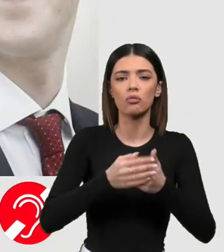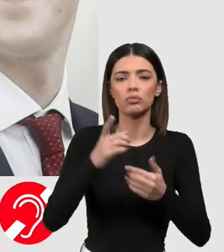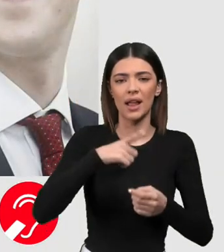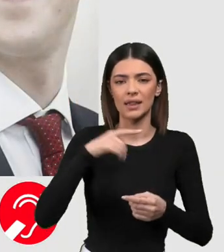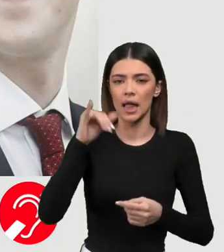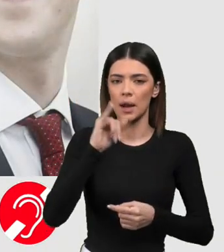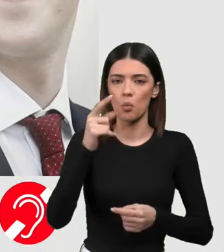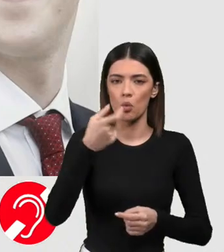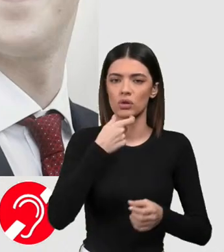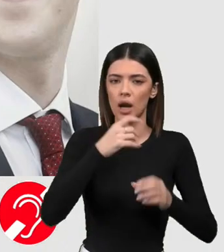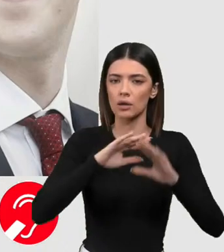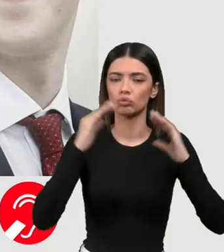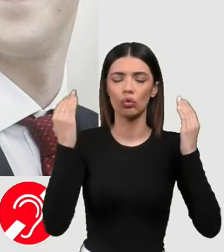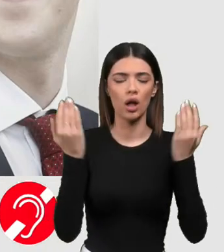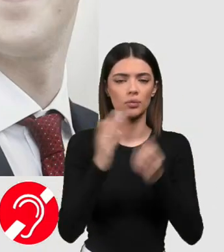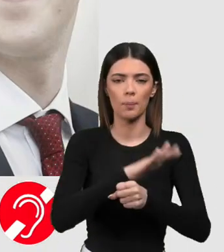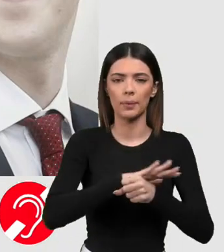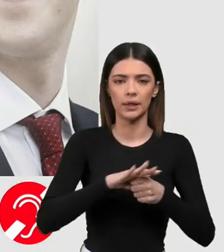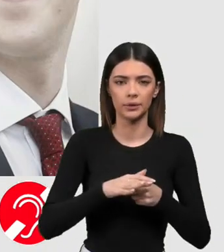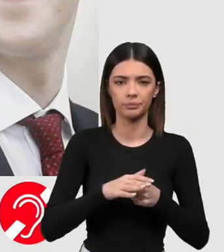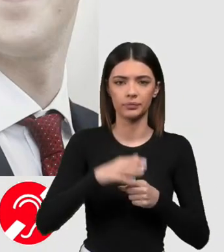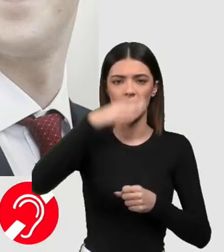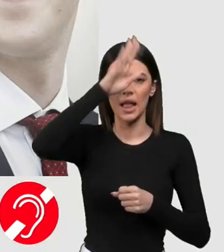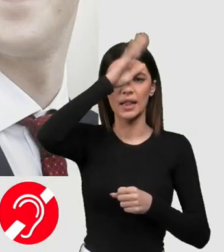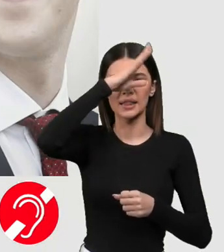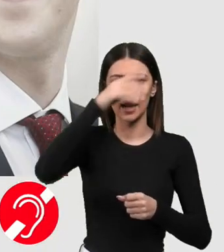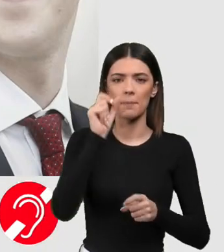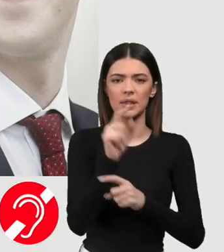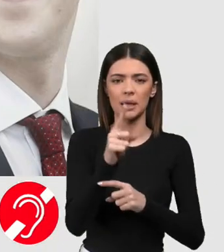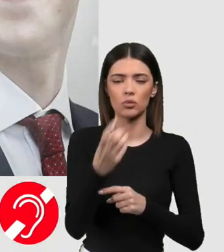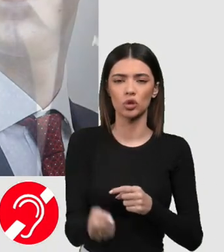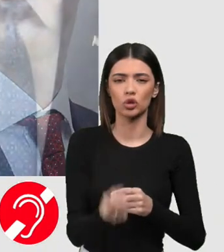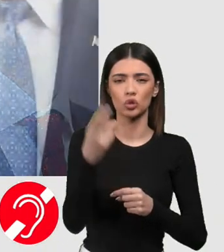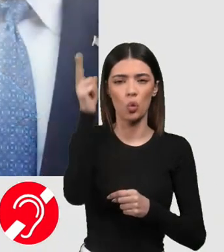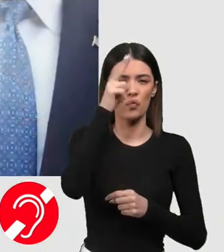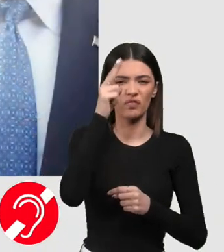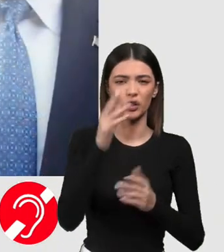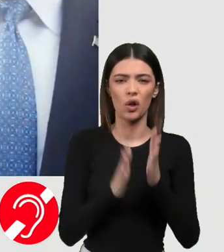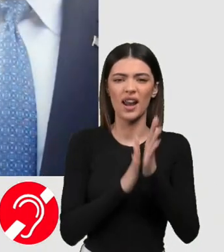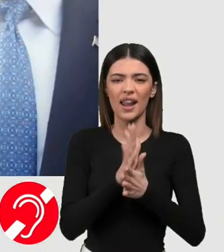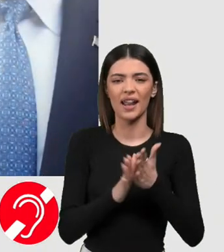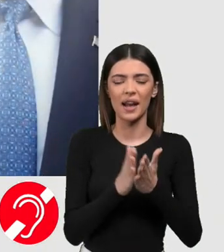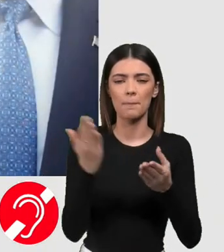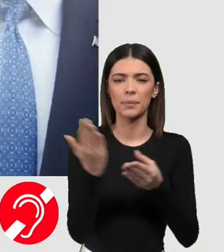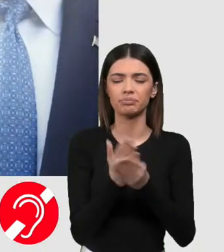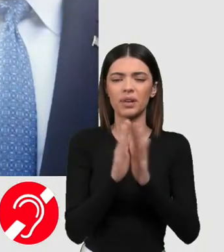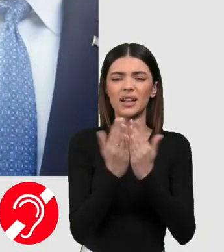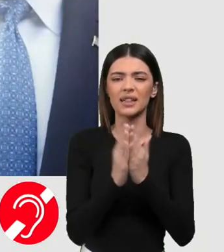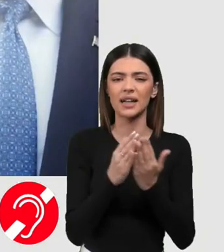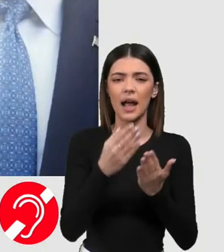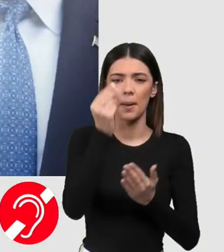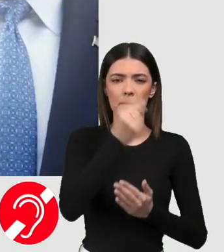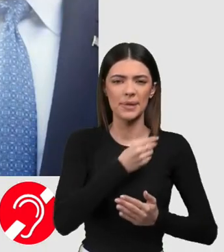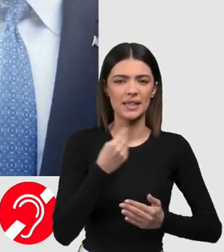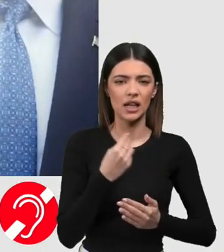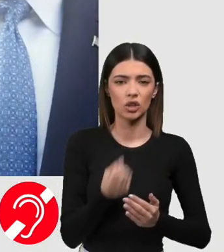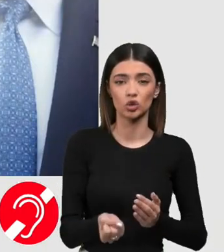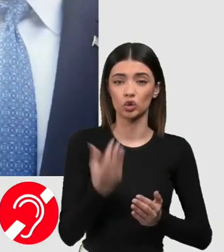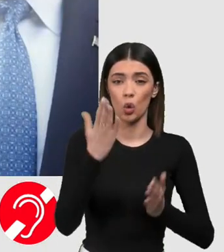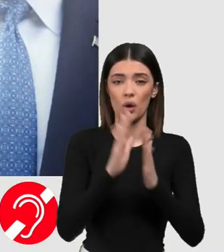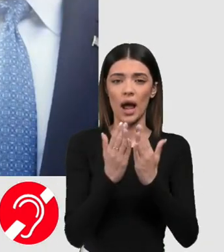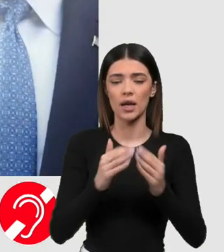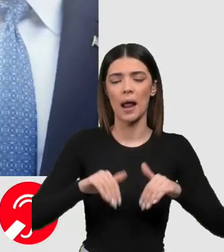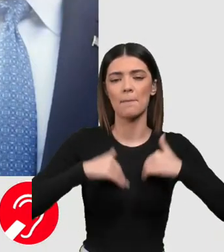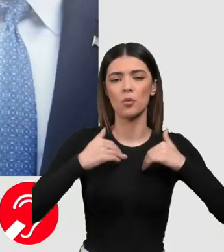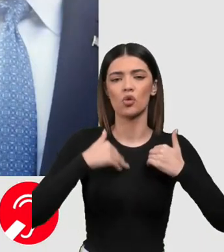de cenzură într-un an electoral important la nivel mondial. Și Trump a publicat un clip pe platforma Truth Social prin care anunță lansarea cărții